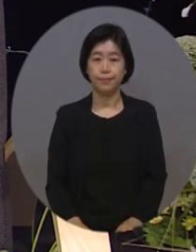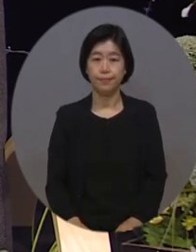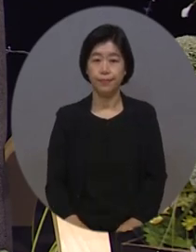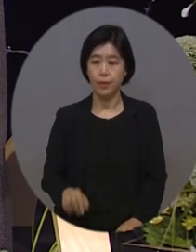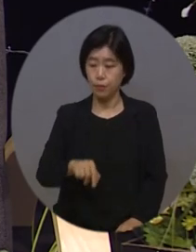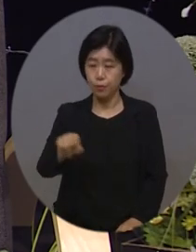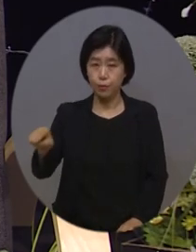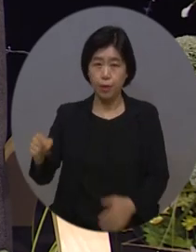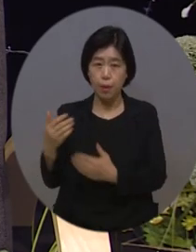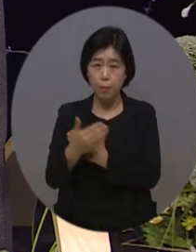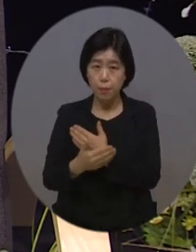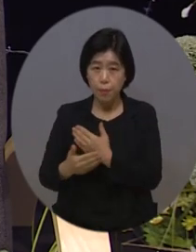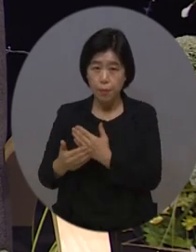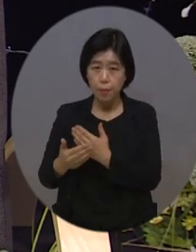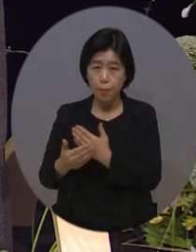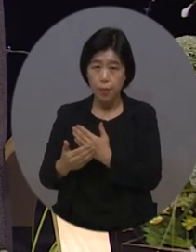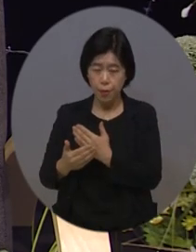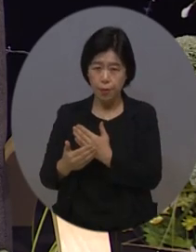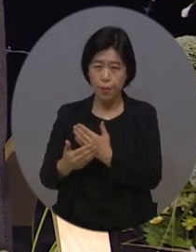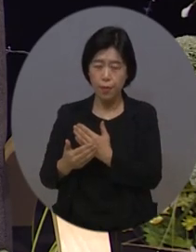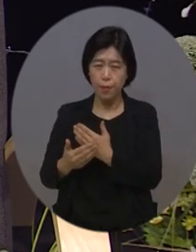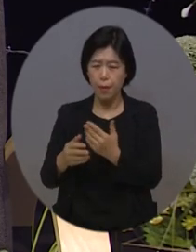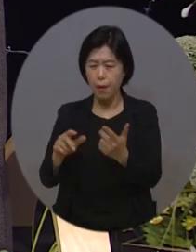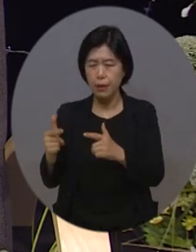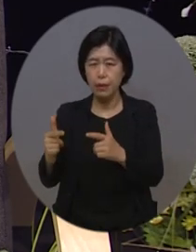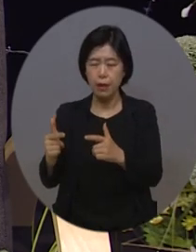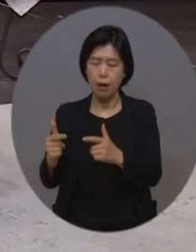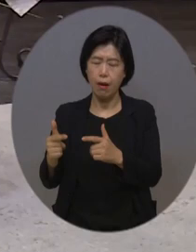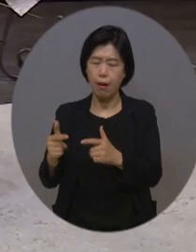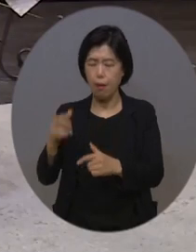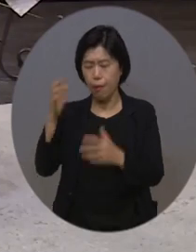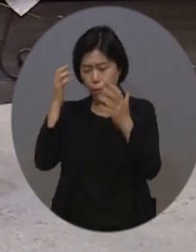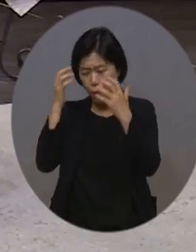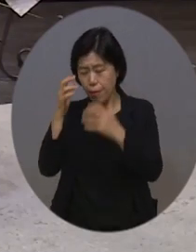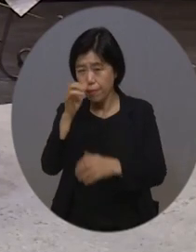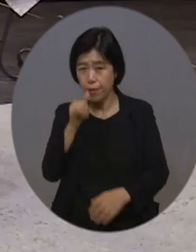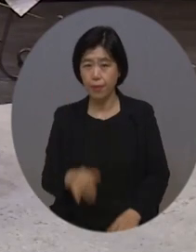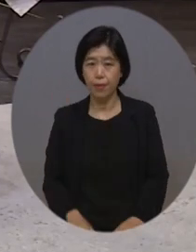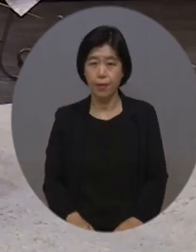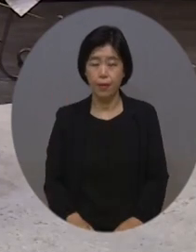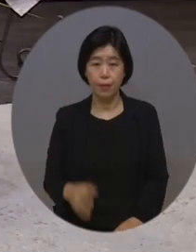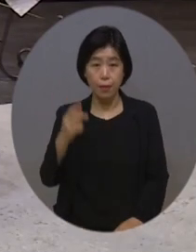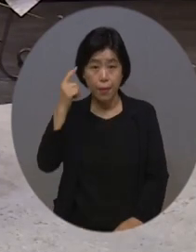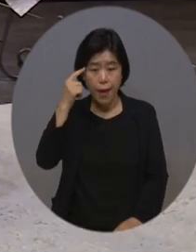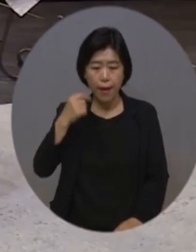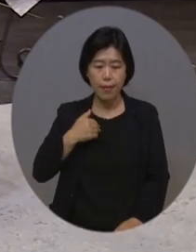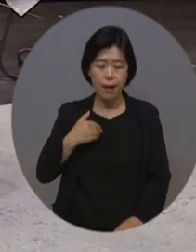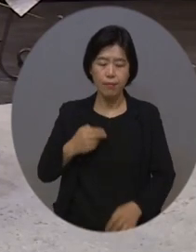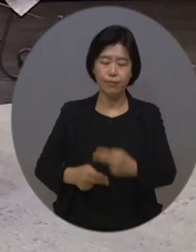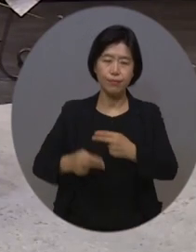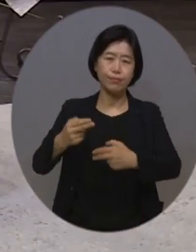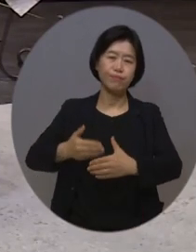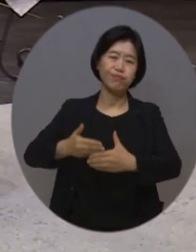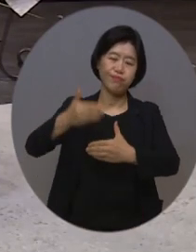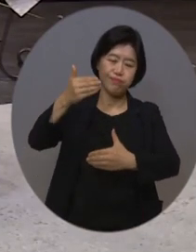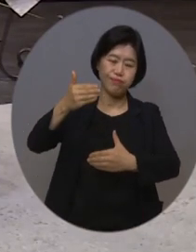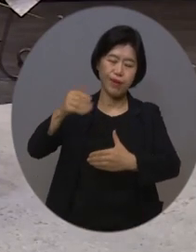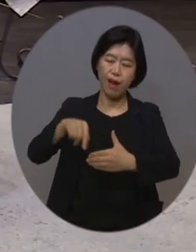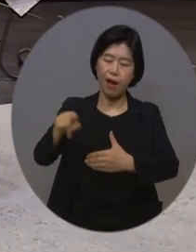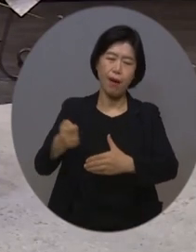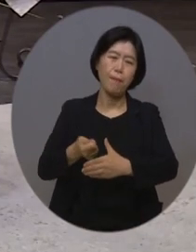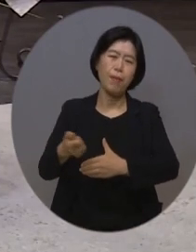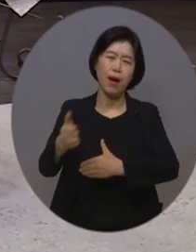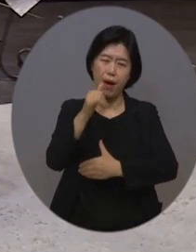그들의 육친과 생이별한 섬이 홀로 저물고 있다. 내가 쌓아올린 담장 밖으로 형제들이 밀려난